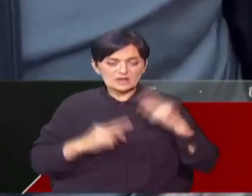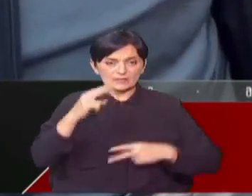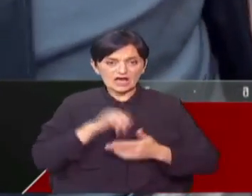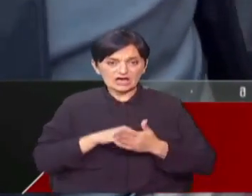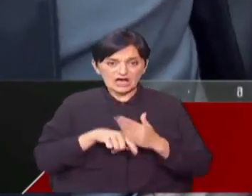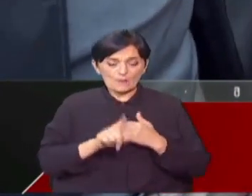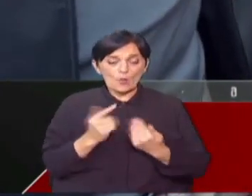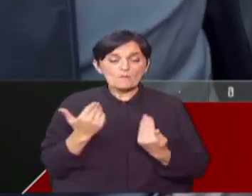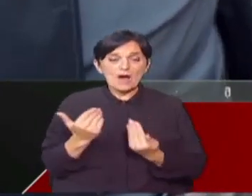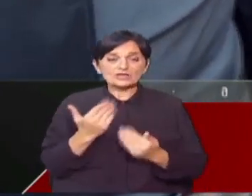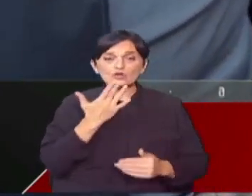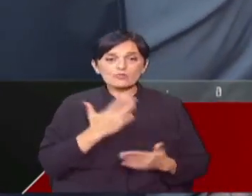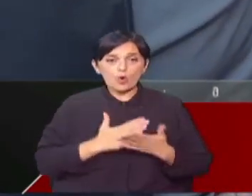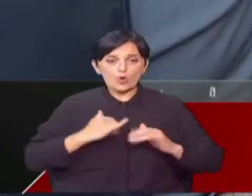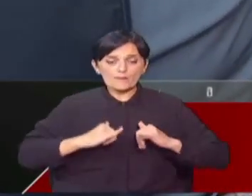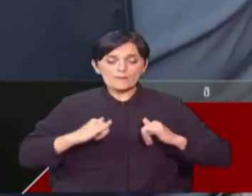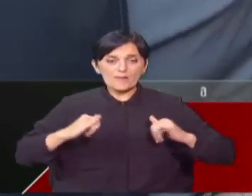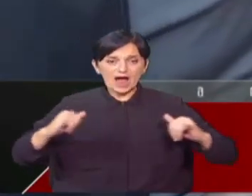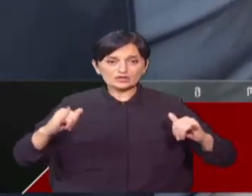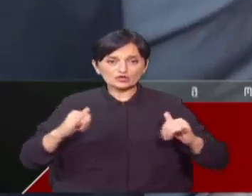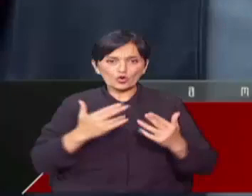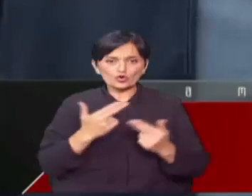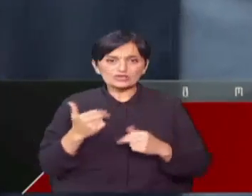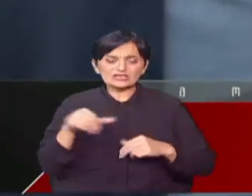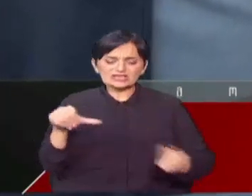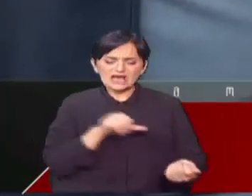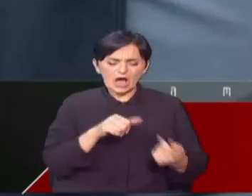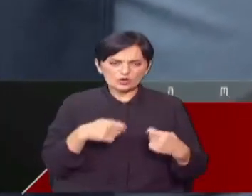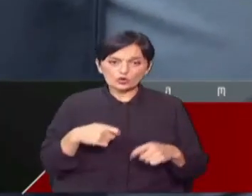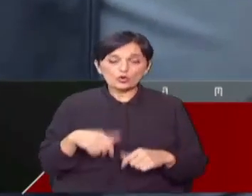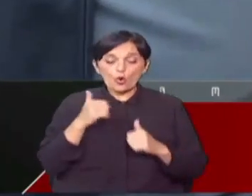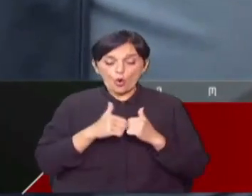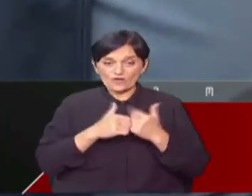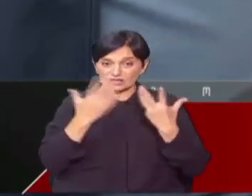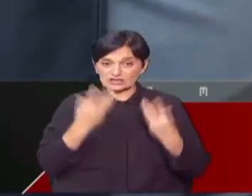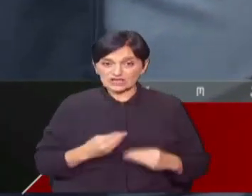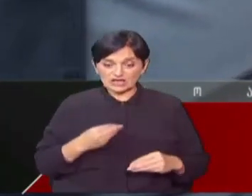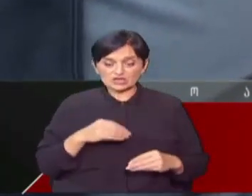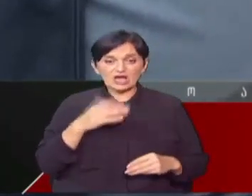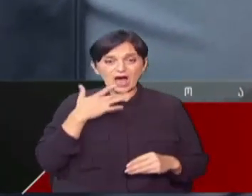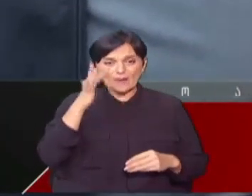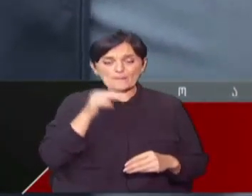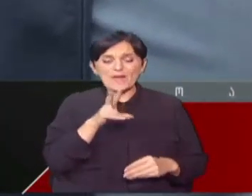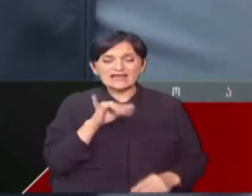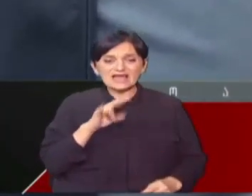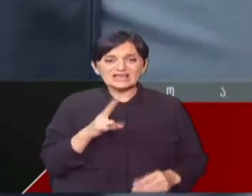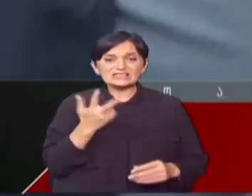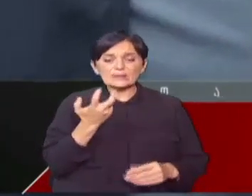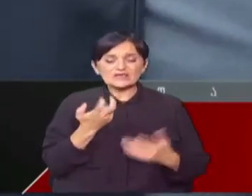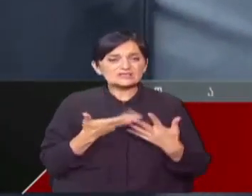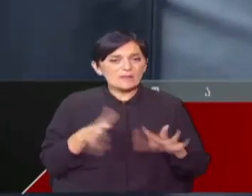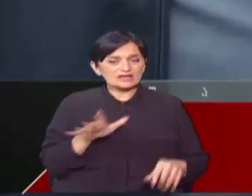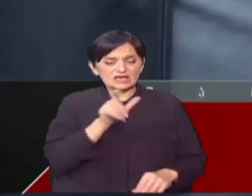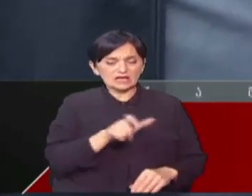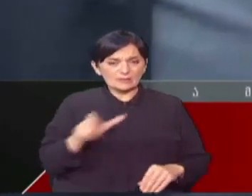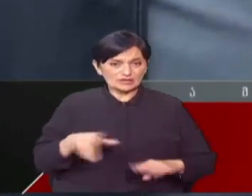გამო. მათი პოლიტიკაა ფართოდ გაღებული საცხრები და ნარკოტიკი. ყოველდღიურად ამერიკაში ფენტანილისგან 300-ზე მეტი